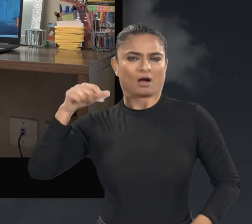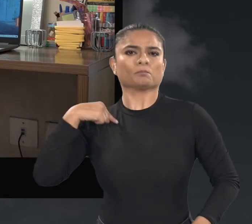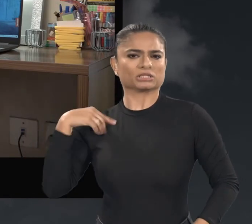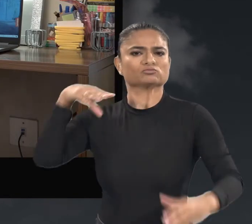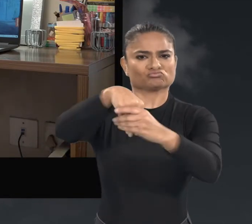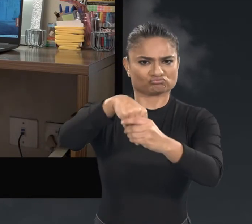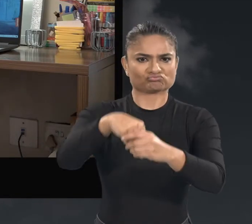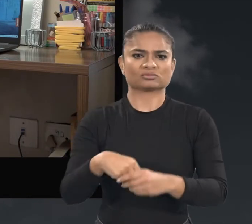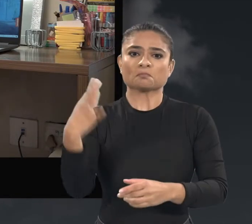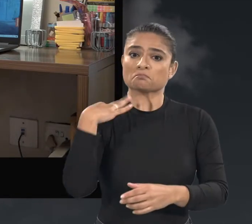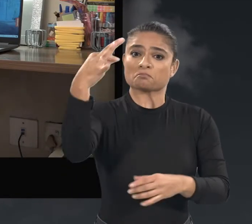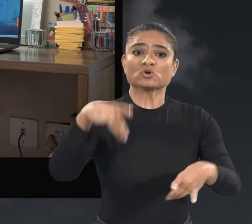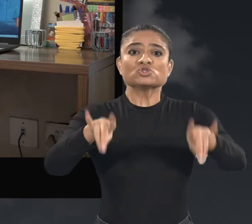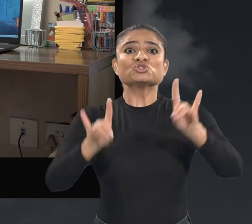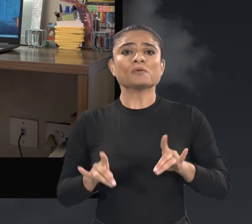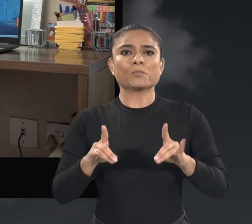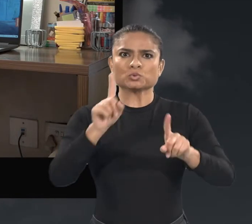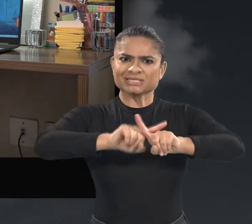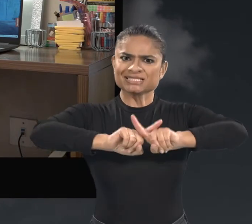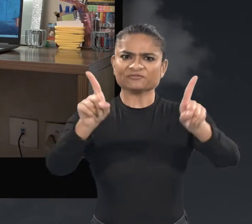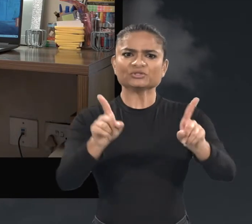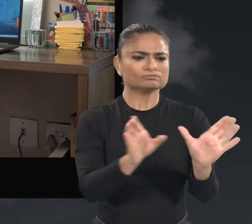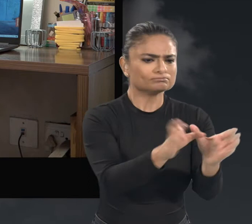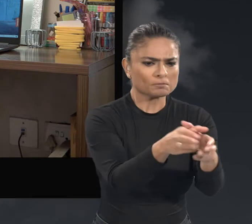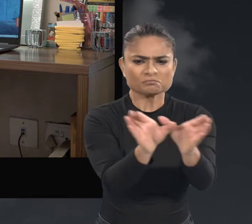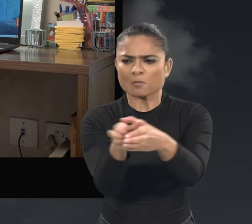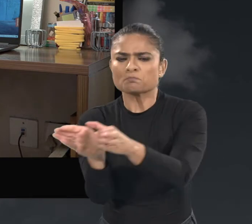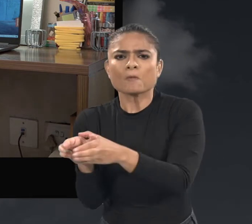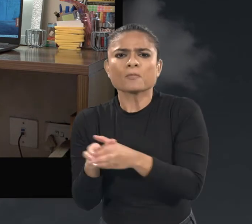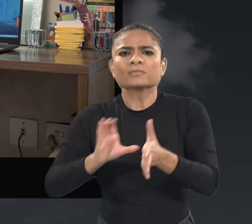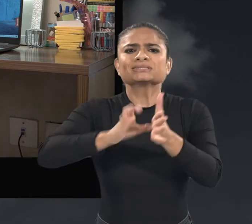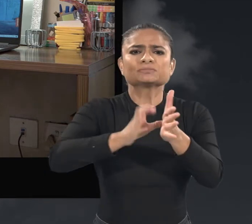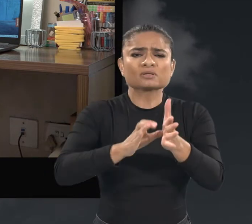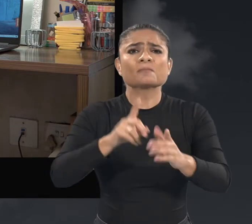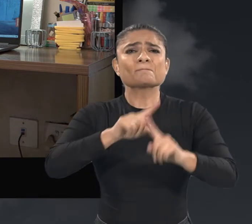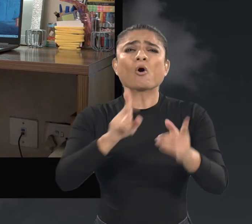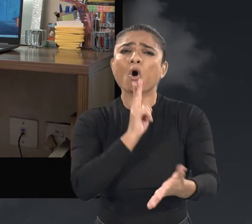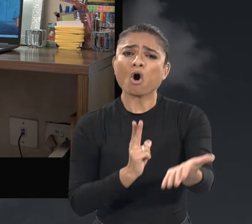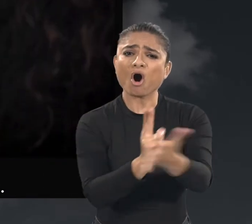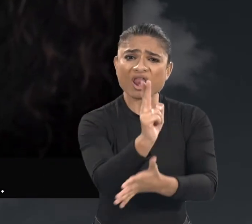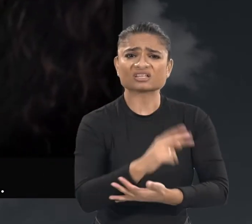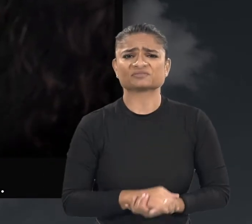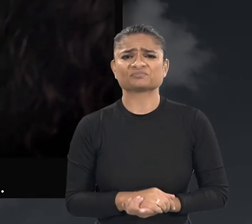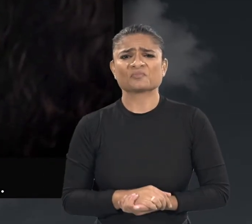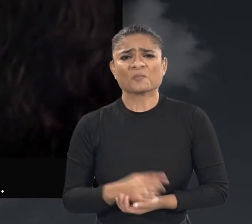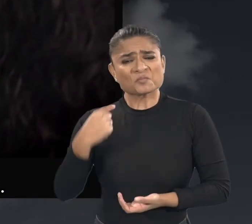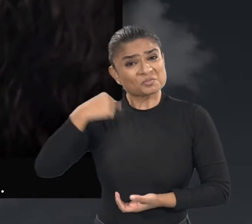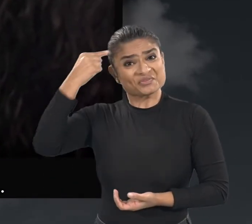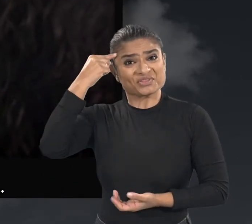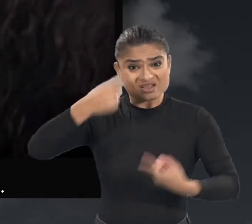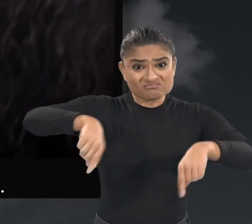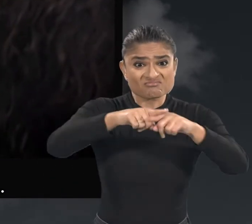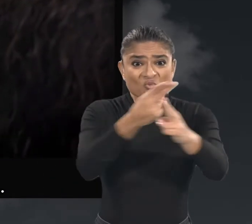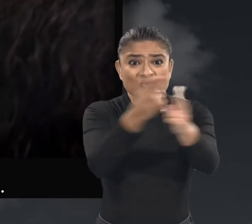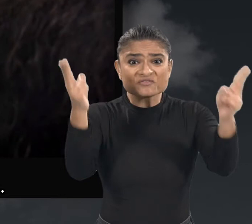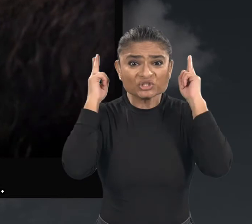nuwe voorsitter van DASA. DASA staan vir Differently Able Students Assembly op universiteit. Ek dink nie daar is